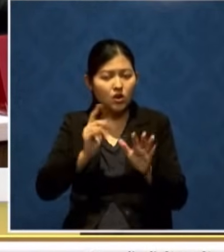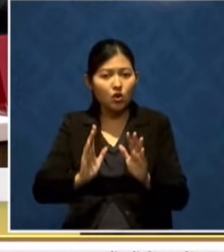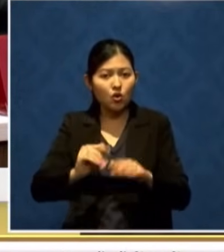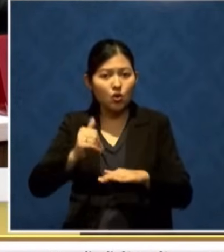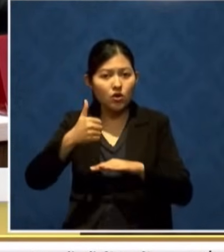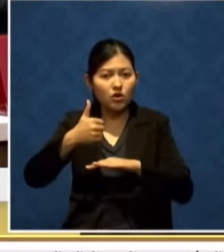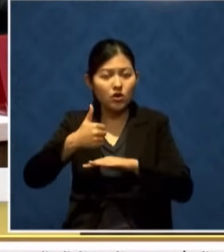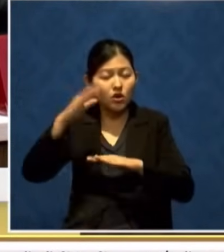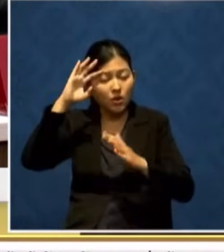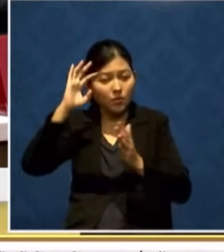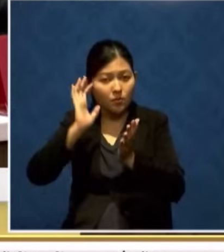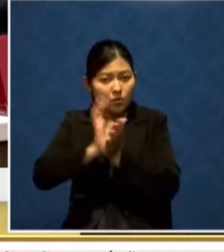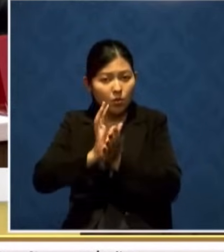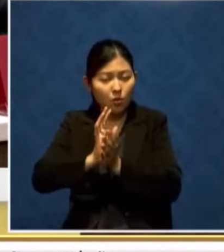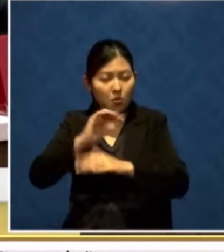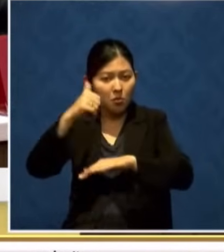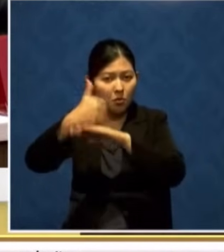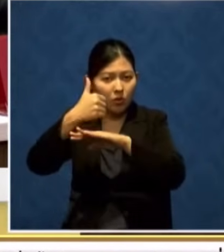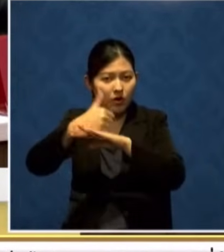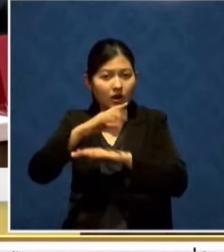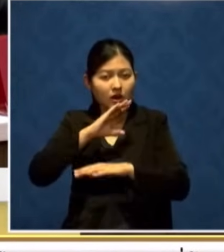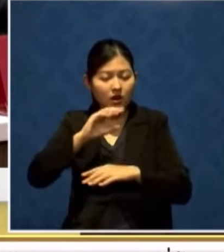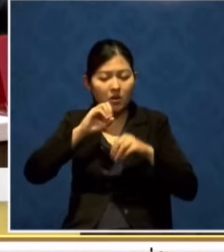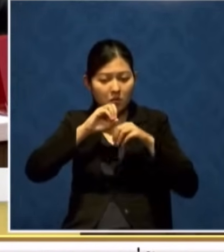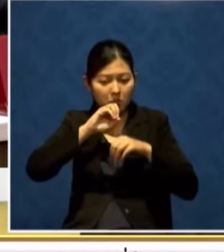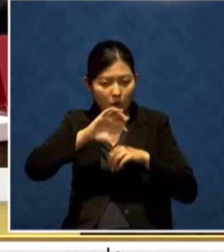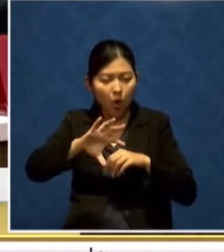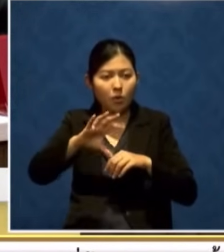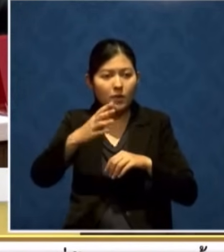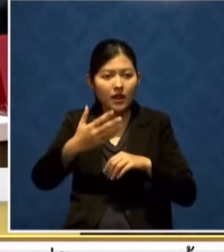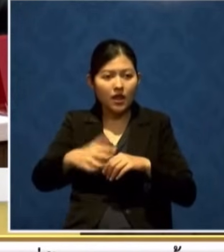หนึ่งถ้าเปิดเผยข้อมูล